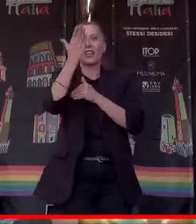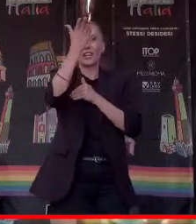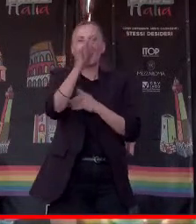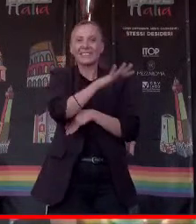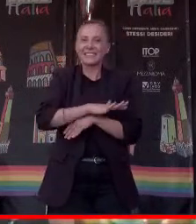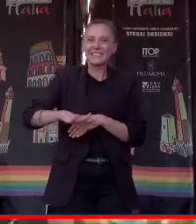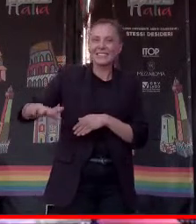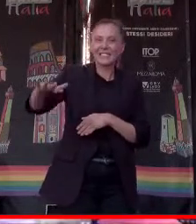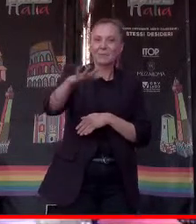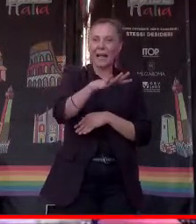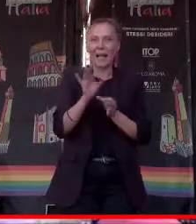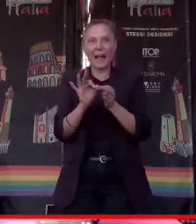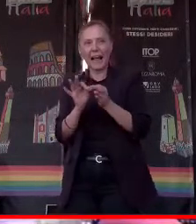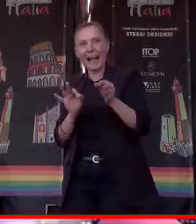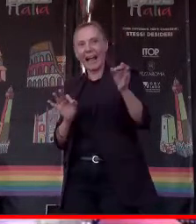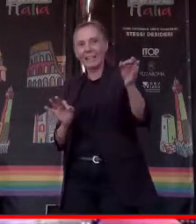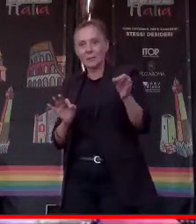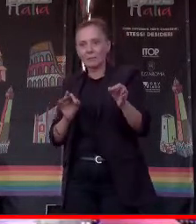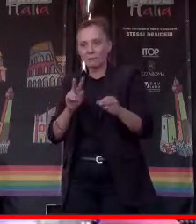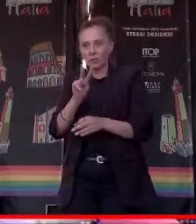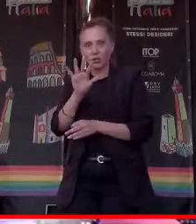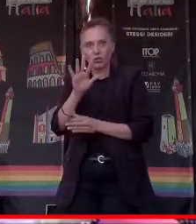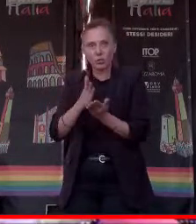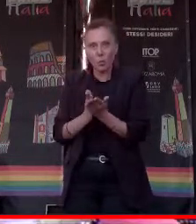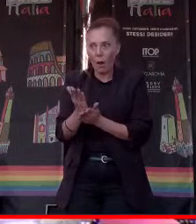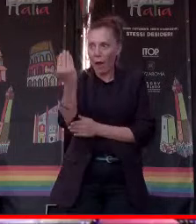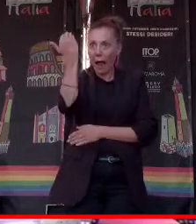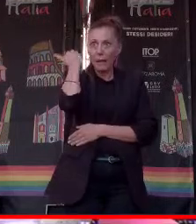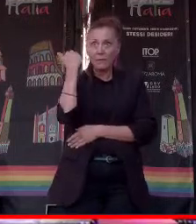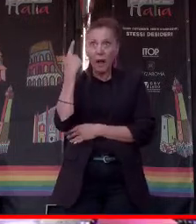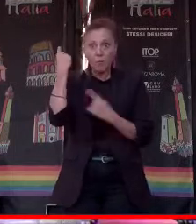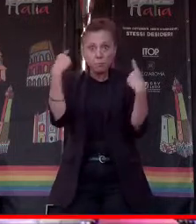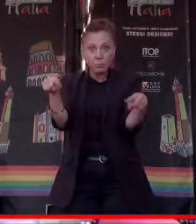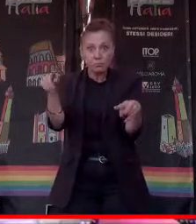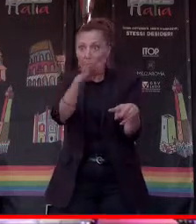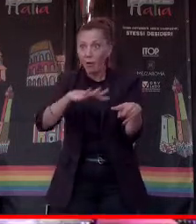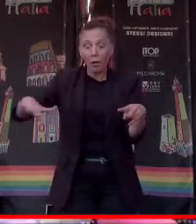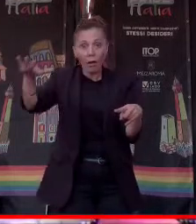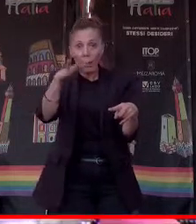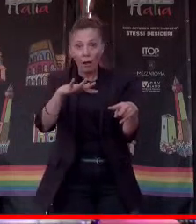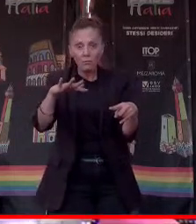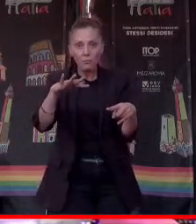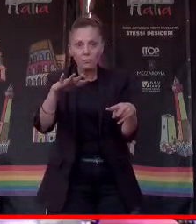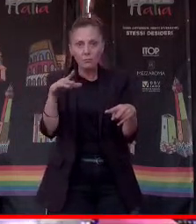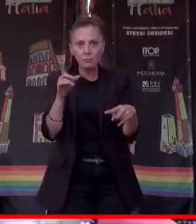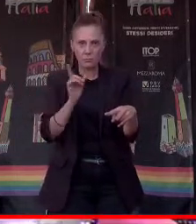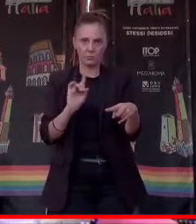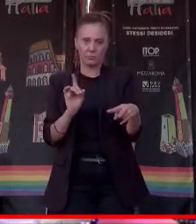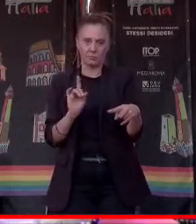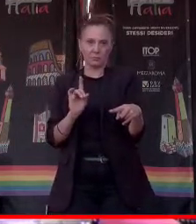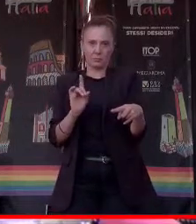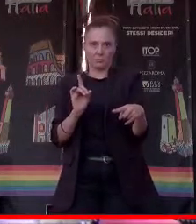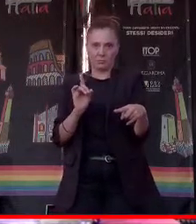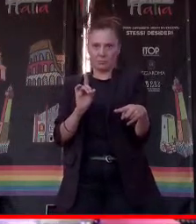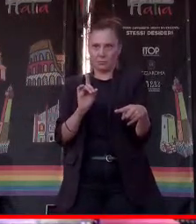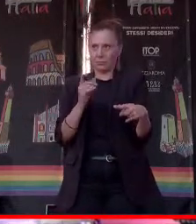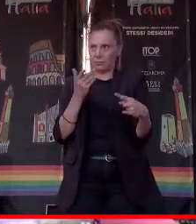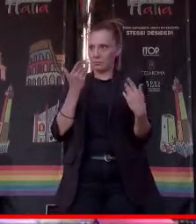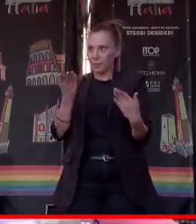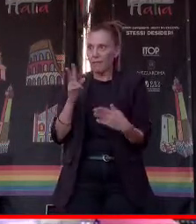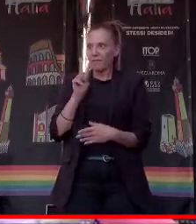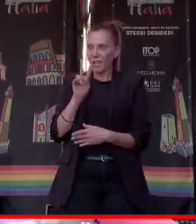circa 25 anni fa non era come lo conoscevate adesso. È uno spazio che fa vedere il peso di